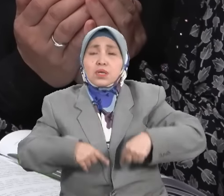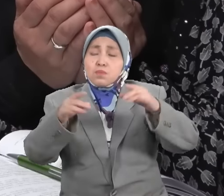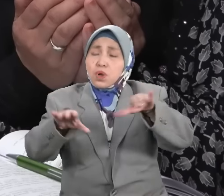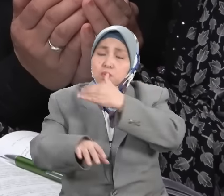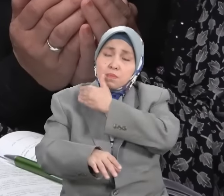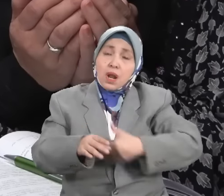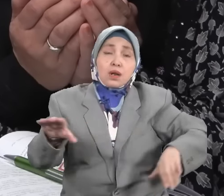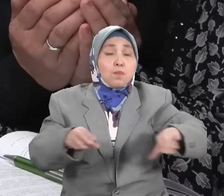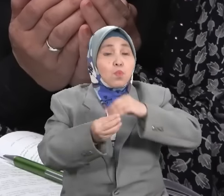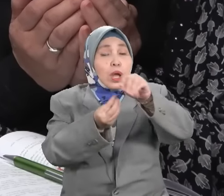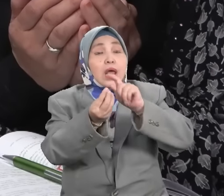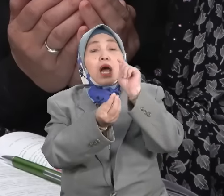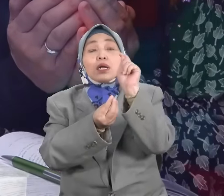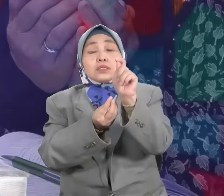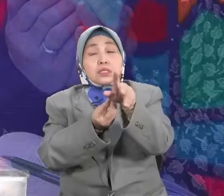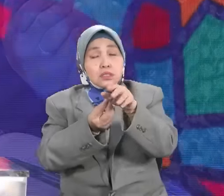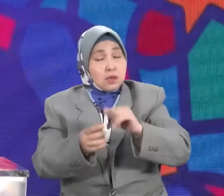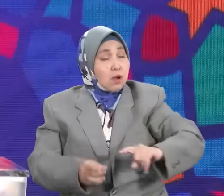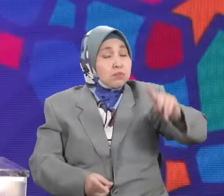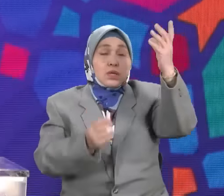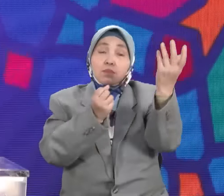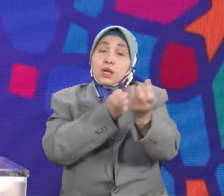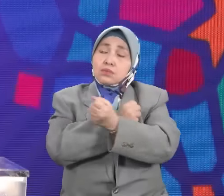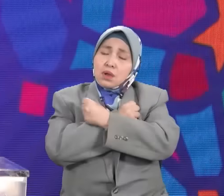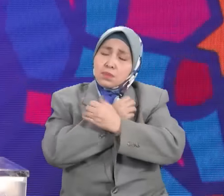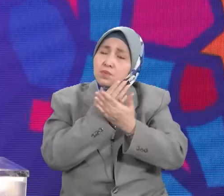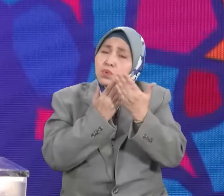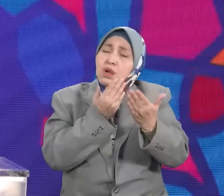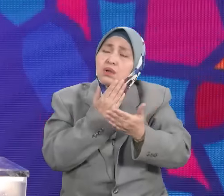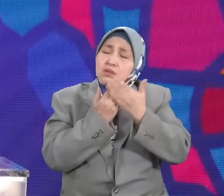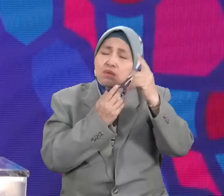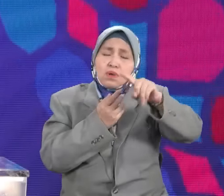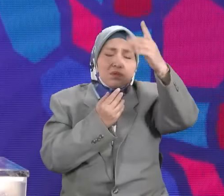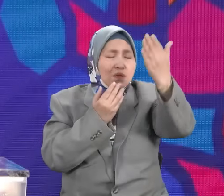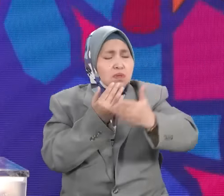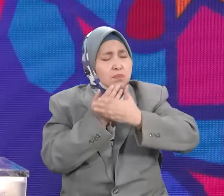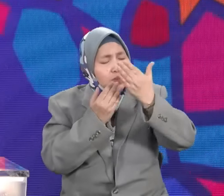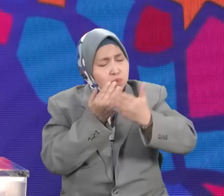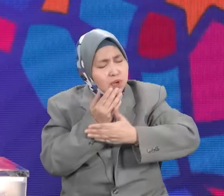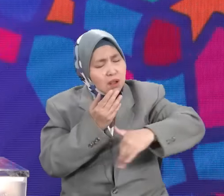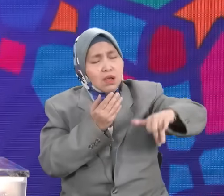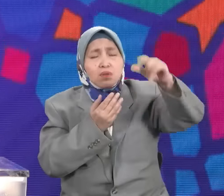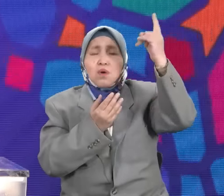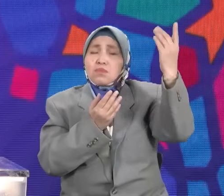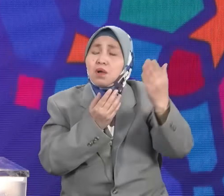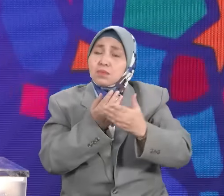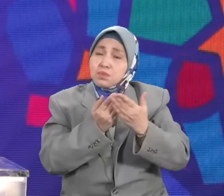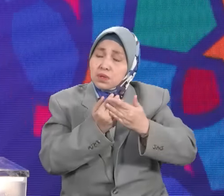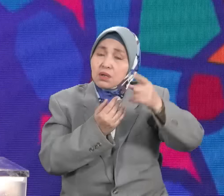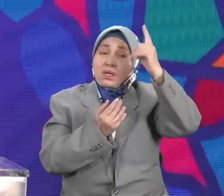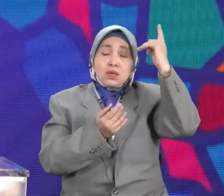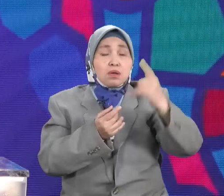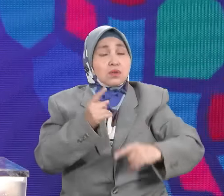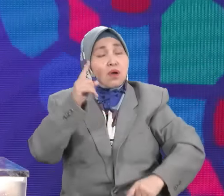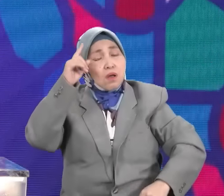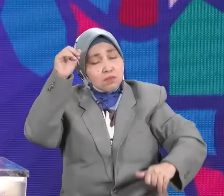mengerjakan haji ya rohimaru rahimin permudahkan Ya Allah permudahkan ya Rahman permudahkan ya rohim Allahuma Rabbana